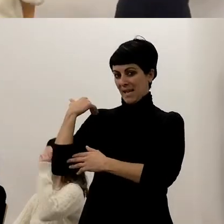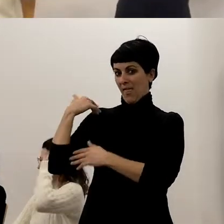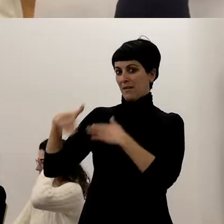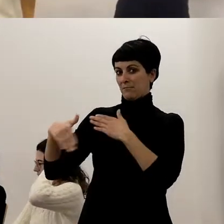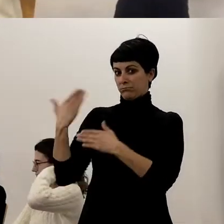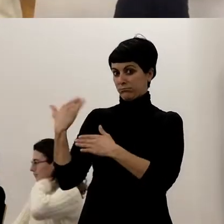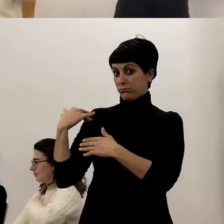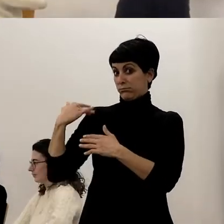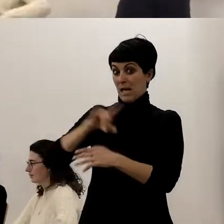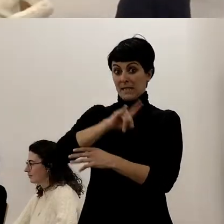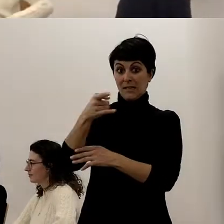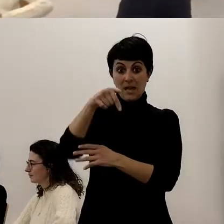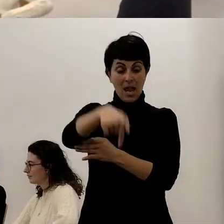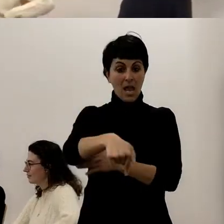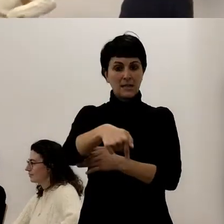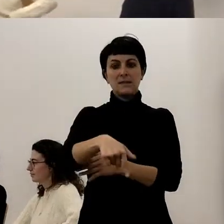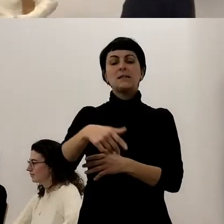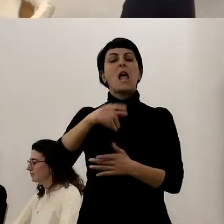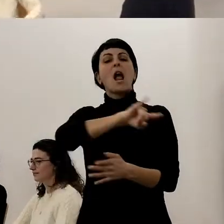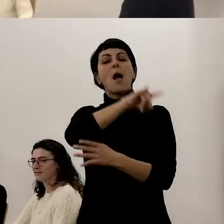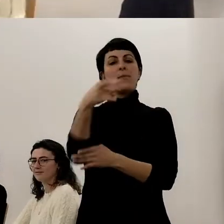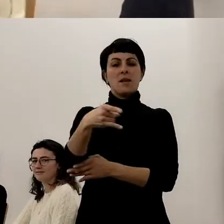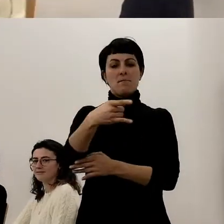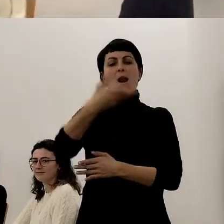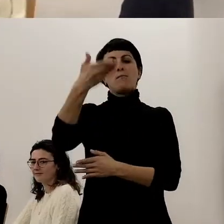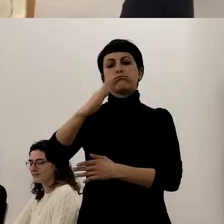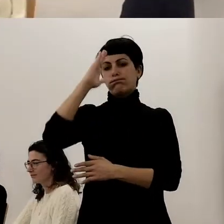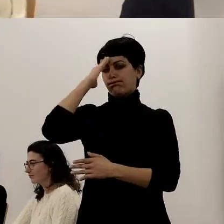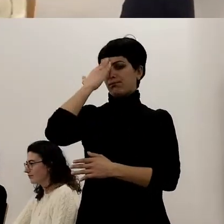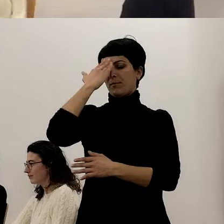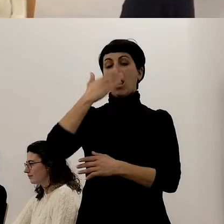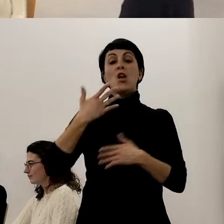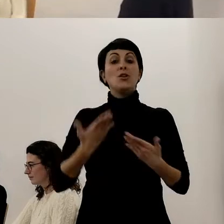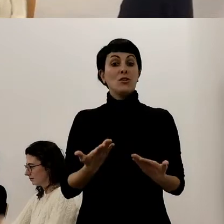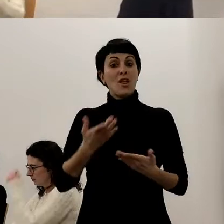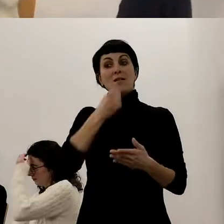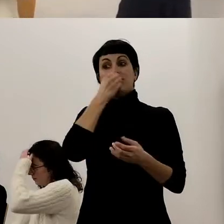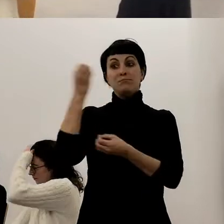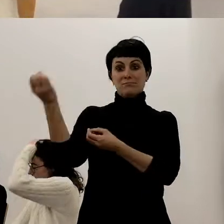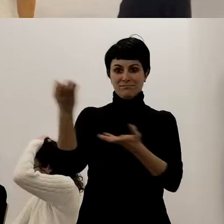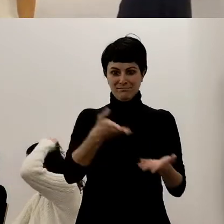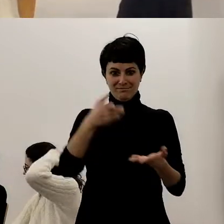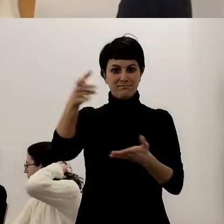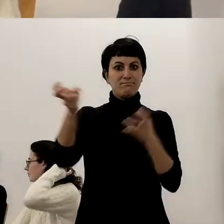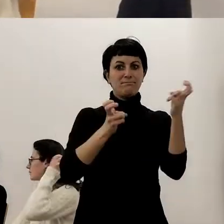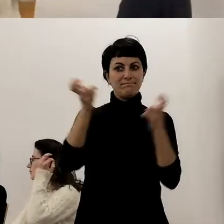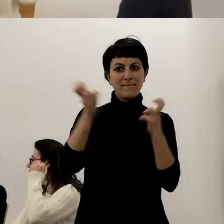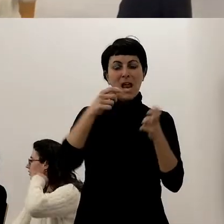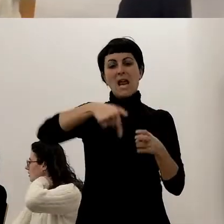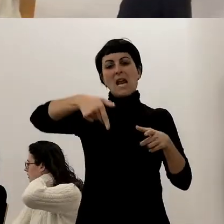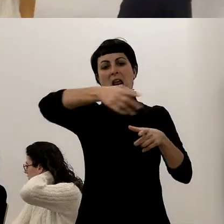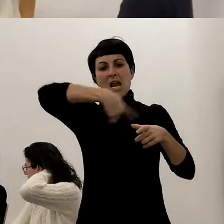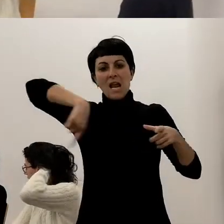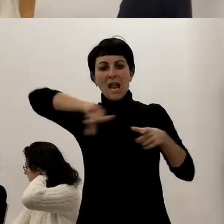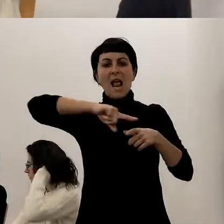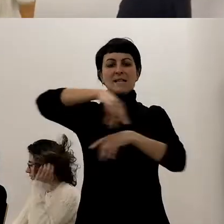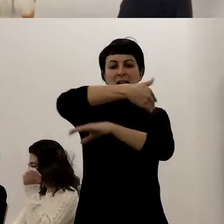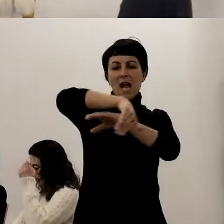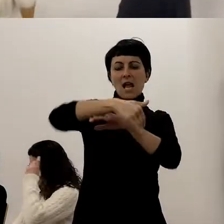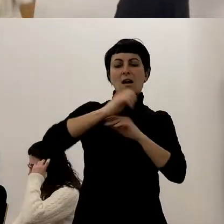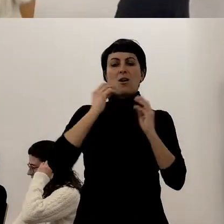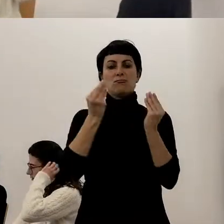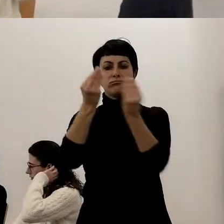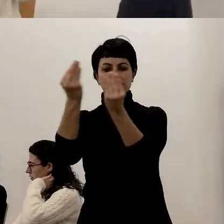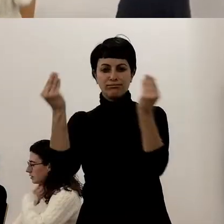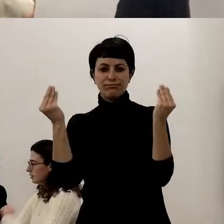aquest cap de setmana tenim el cap de setmana gros, així que us convidem a venir als carrers i les places. Les